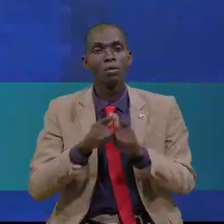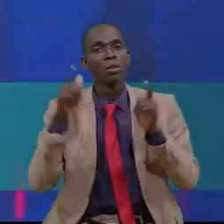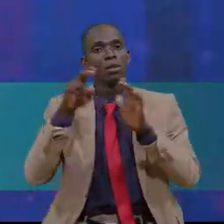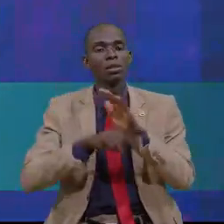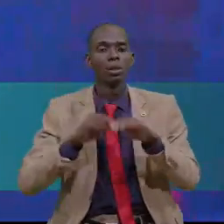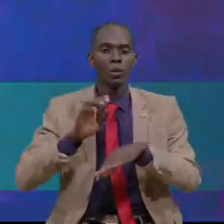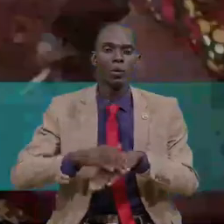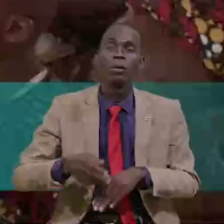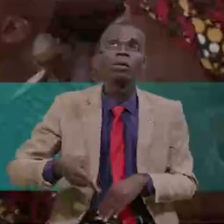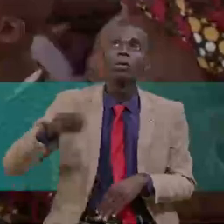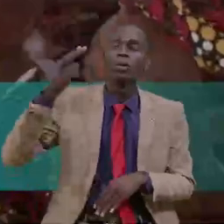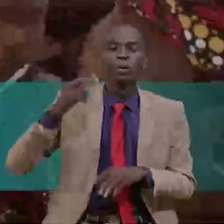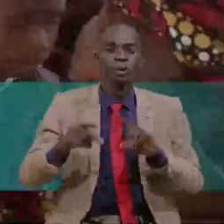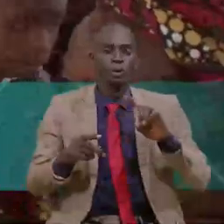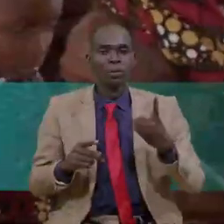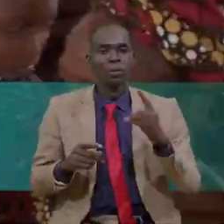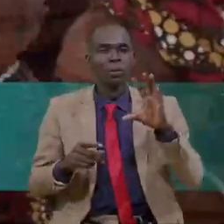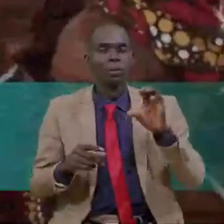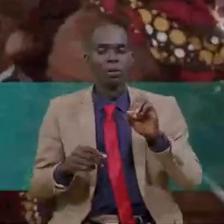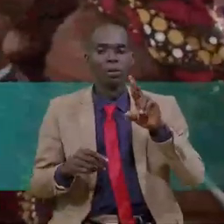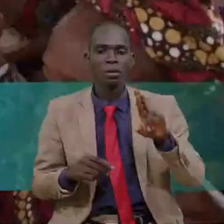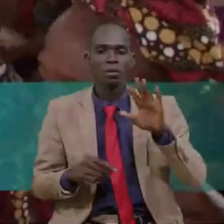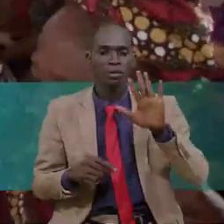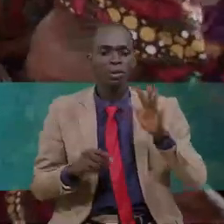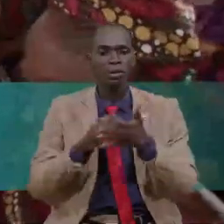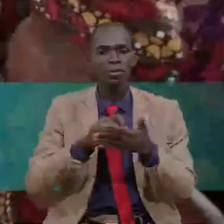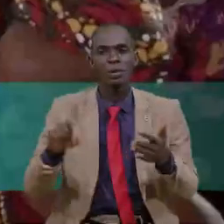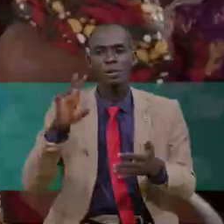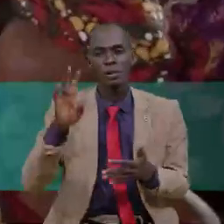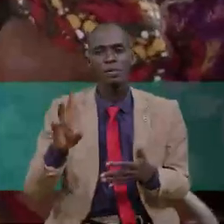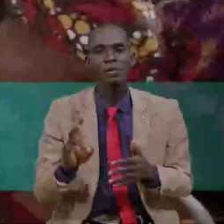très haut. 1 Corinthiens au chapitre 5, je vous lis à partir du